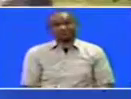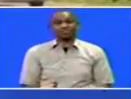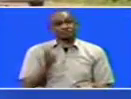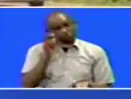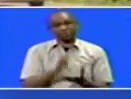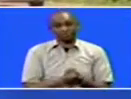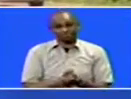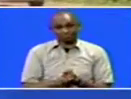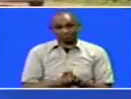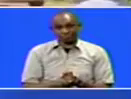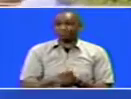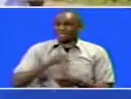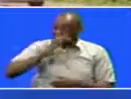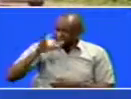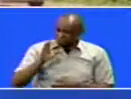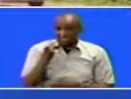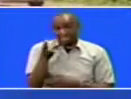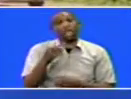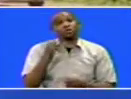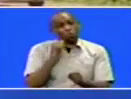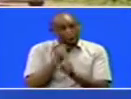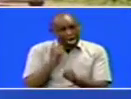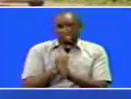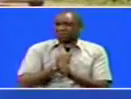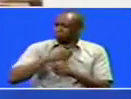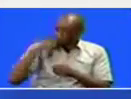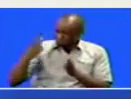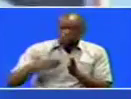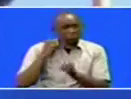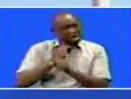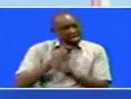hata mmoja. In the meantime, the county chiefs are working round the clock to